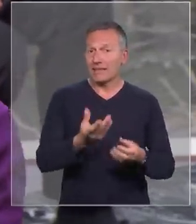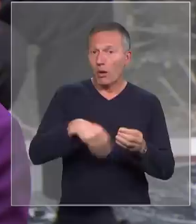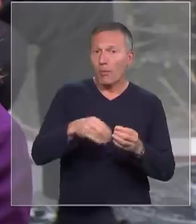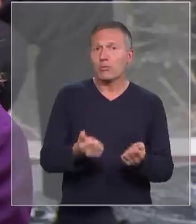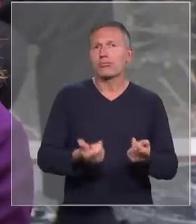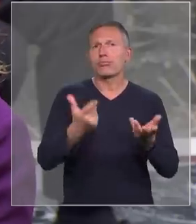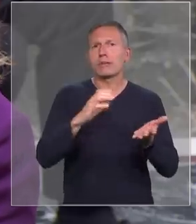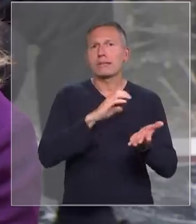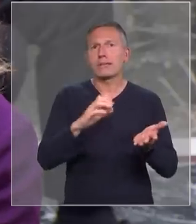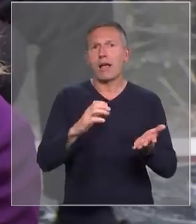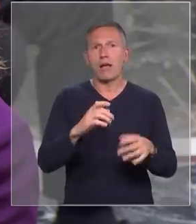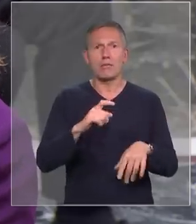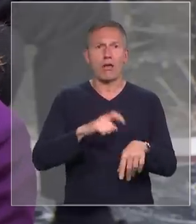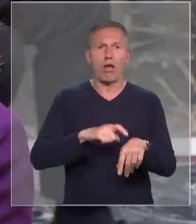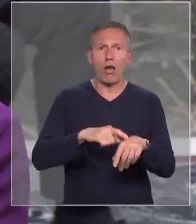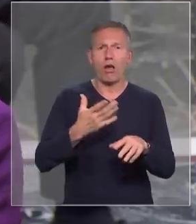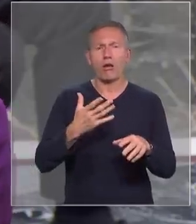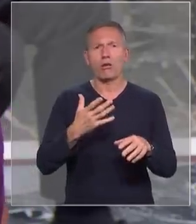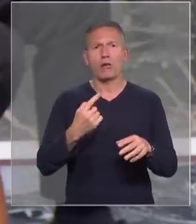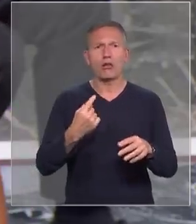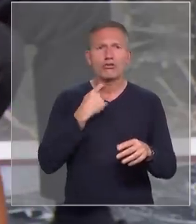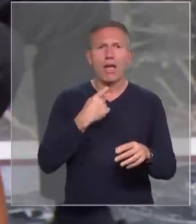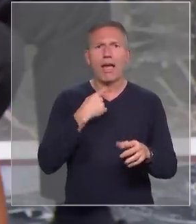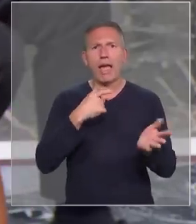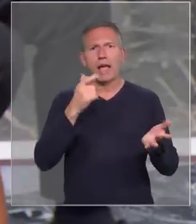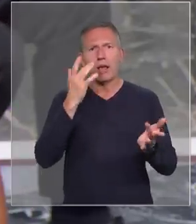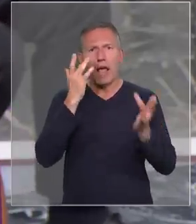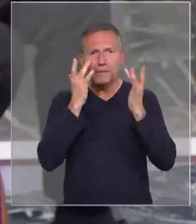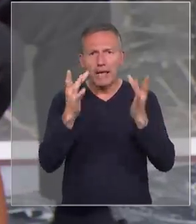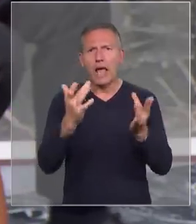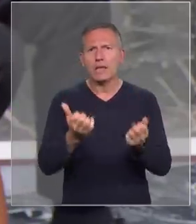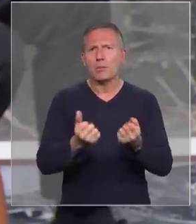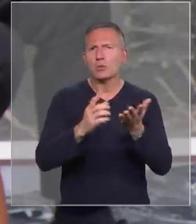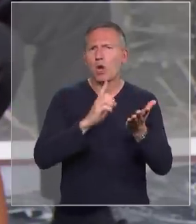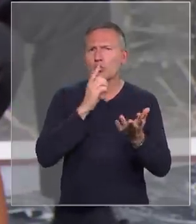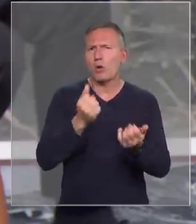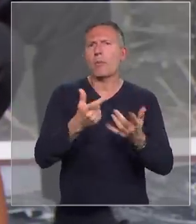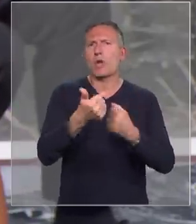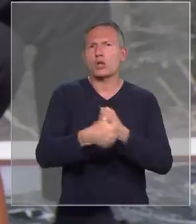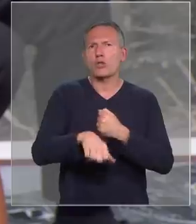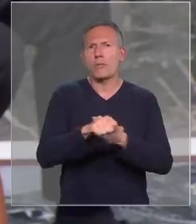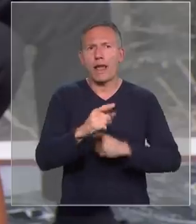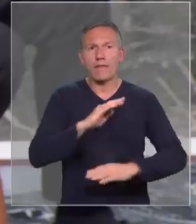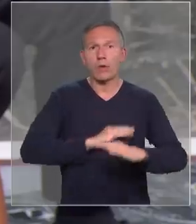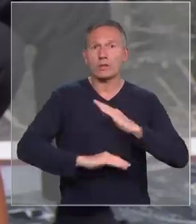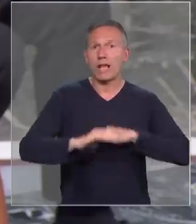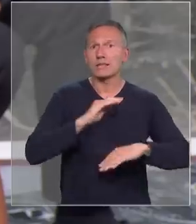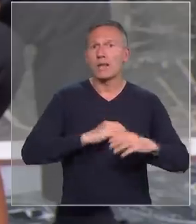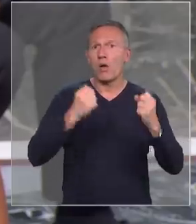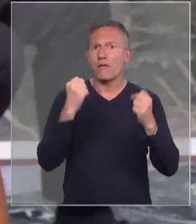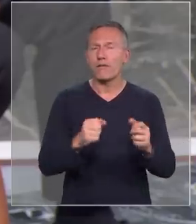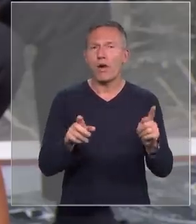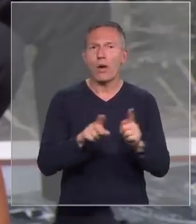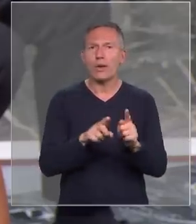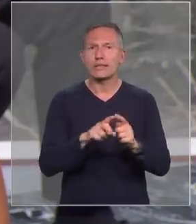d'heures d'échecs et d'expérimentation, vous achetez des jours, des semaines, des mois de frustration et aussi